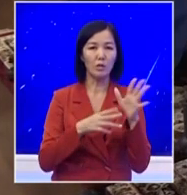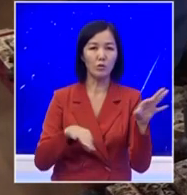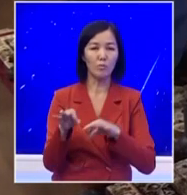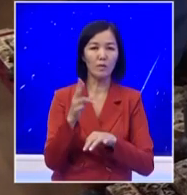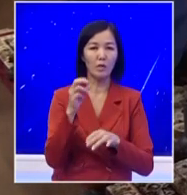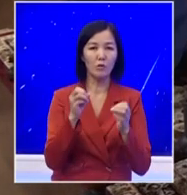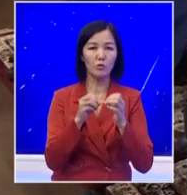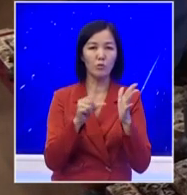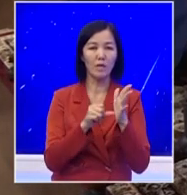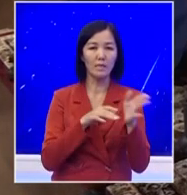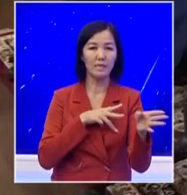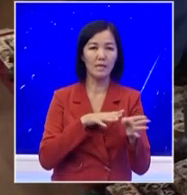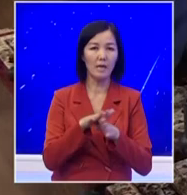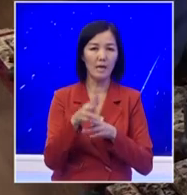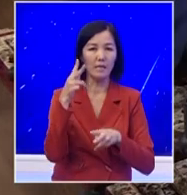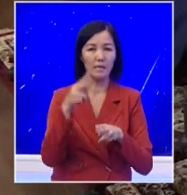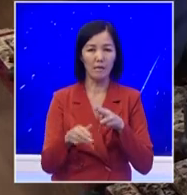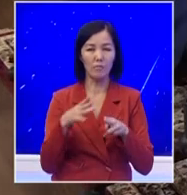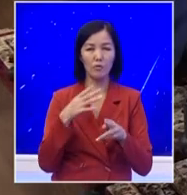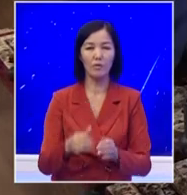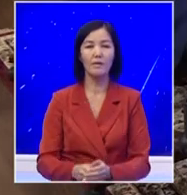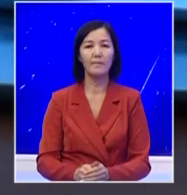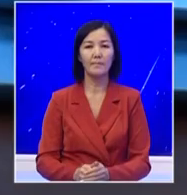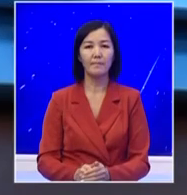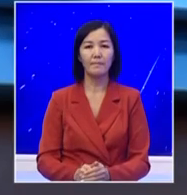977 жобаның 216-сы аяқталып отыр.